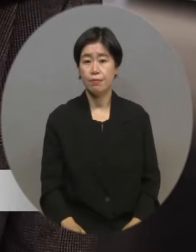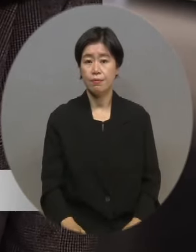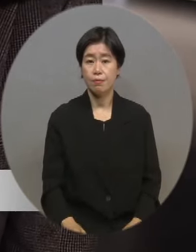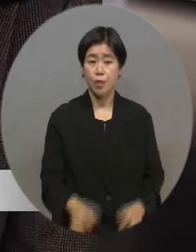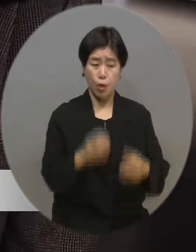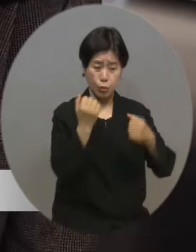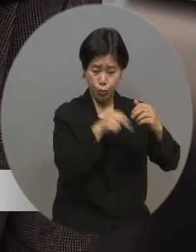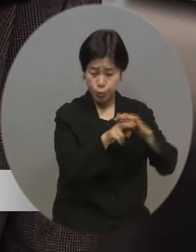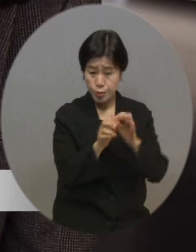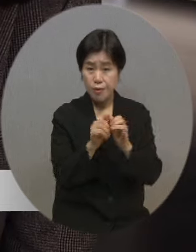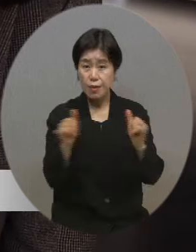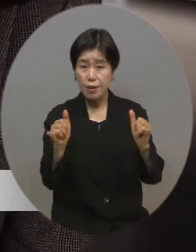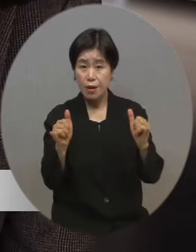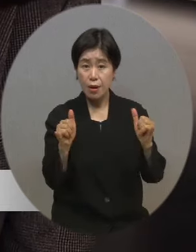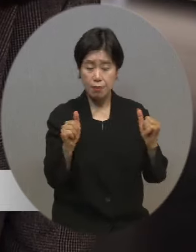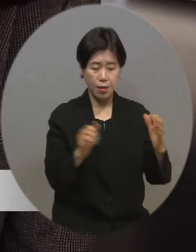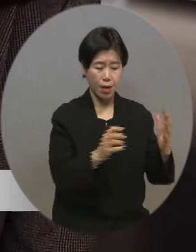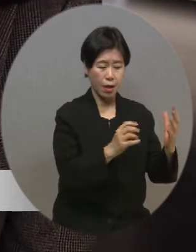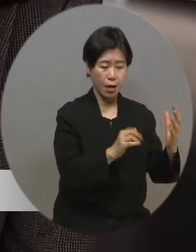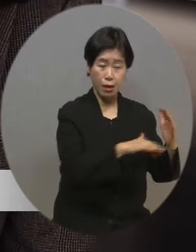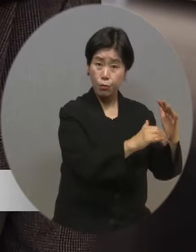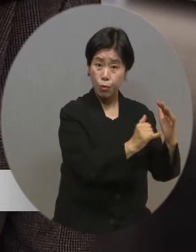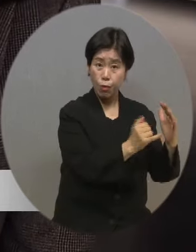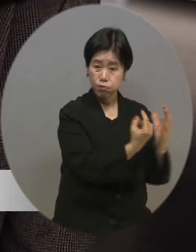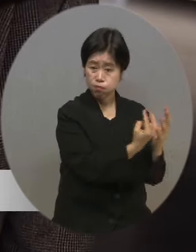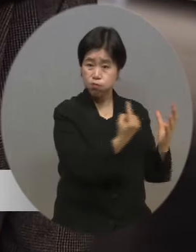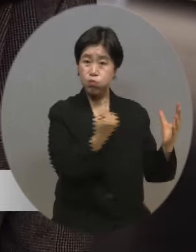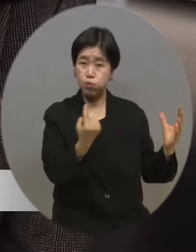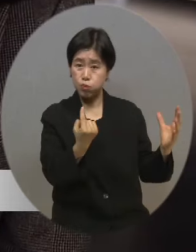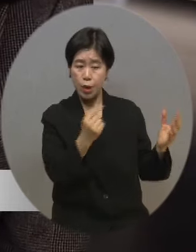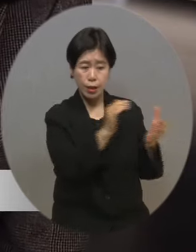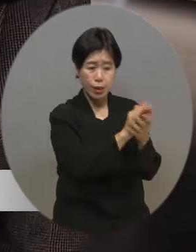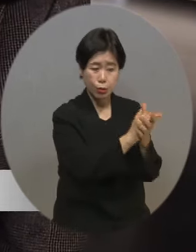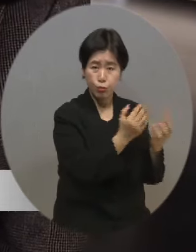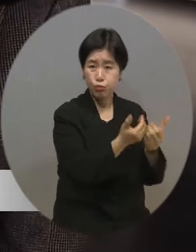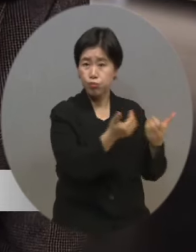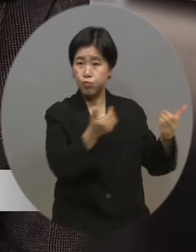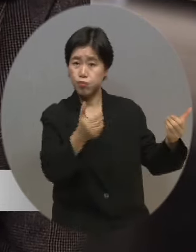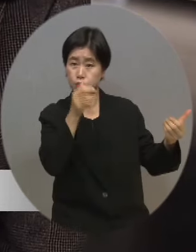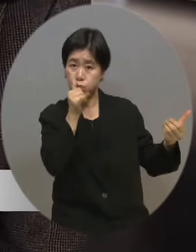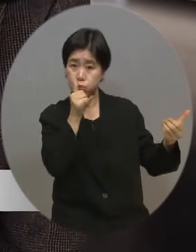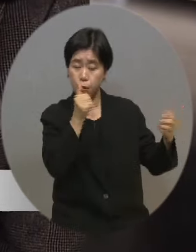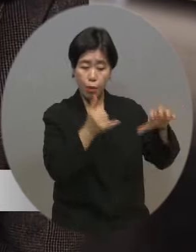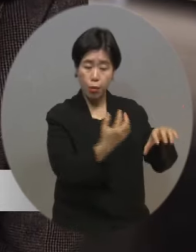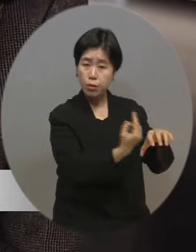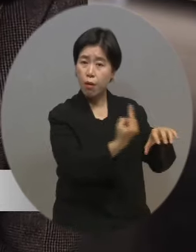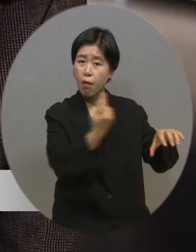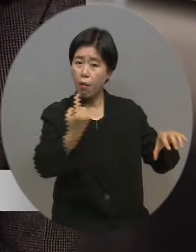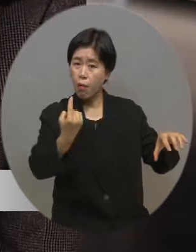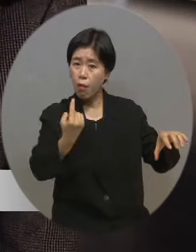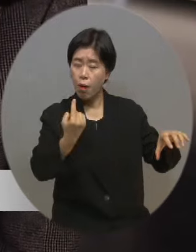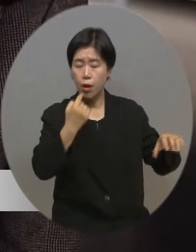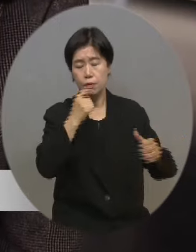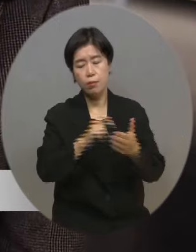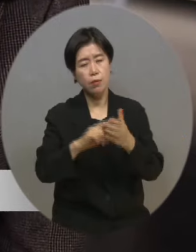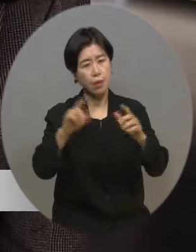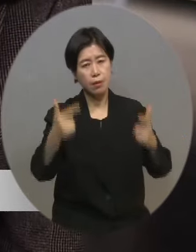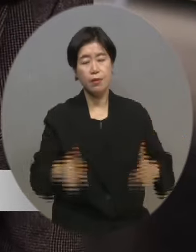굉장히 가족을 떠나거나 친구를 떠나거나 살고 있었던 환경을 다 떠나서 오는 일이 쉽지